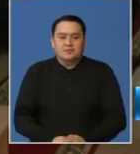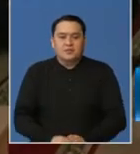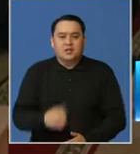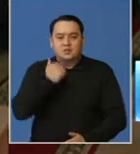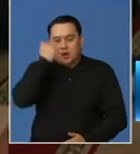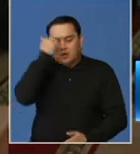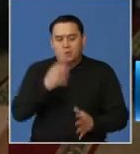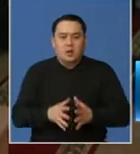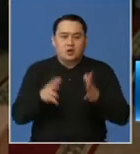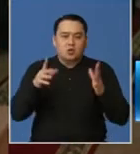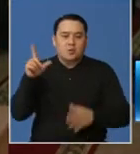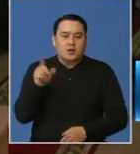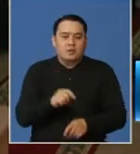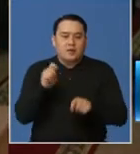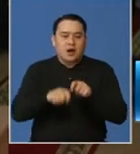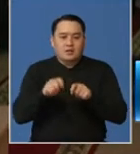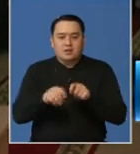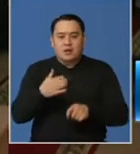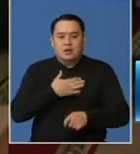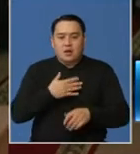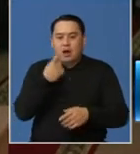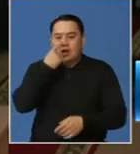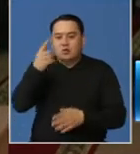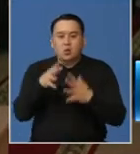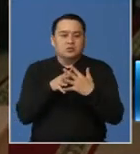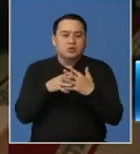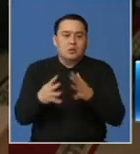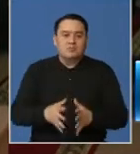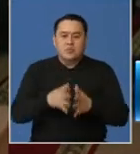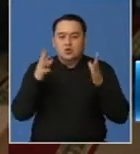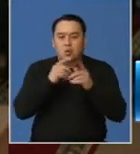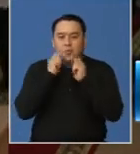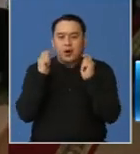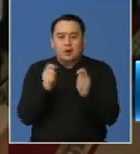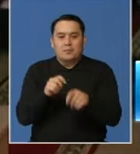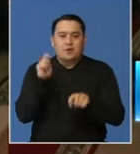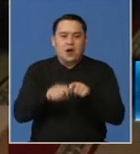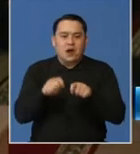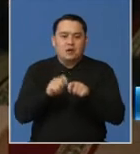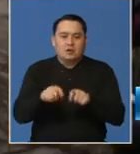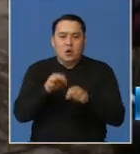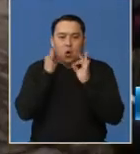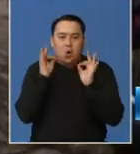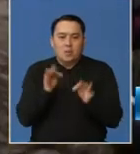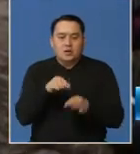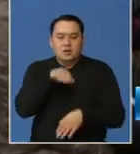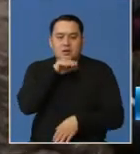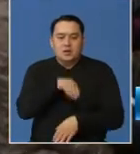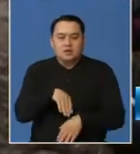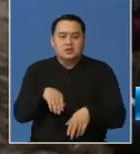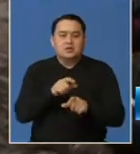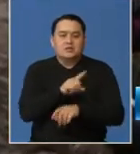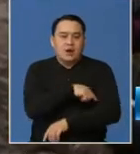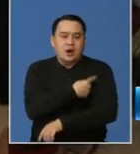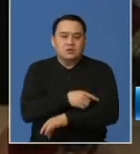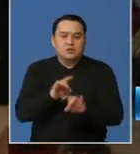Спасибо большое, что приехали, обследовали. Для нас, жителей отдаленных сел, это большой подарок. Нас проверили очень опытные и квалифицированные врачи.